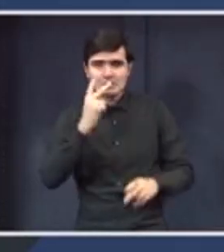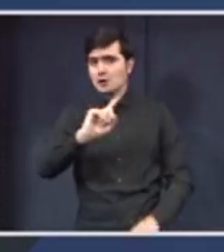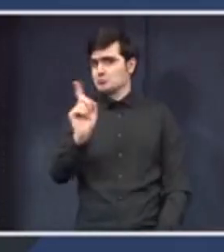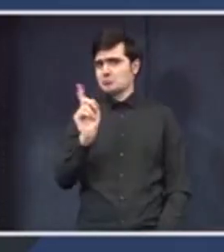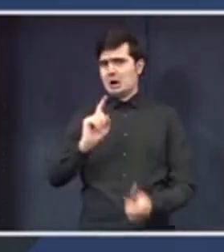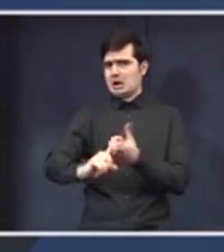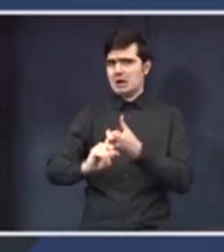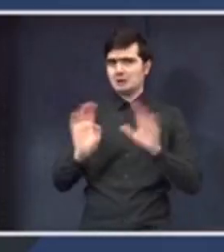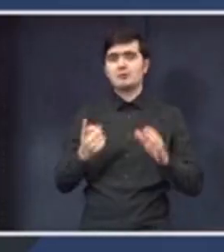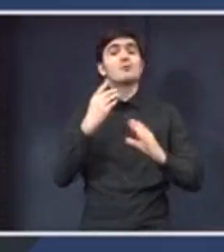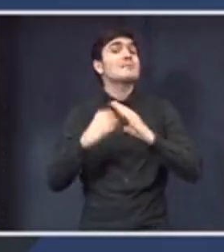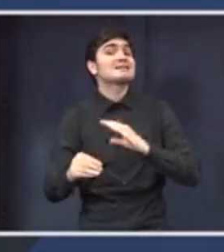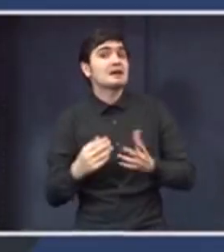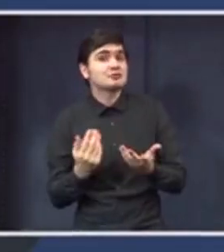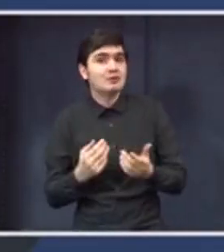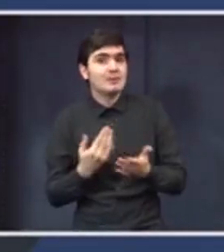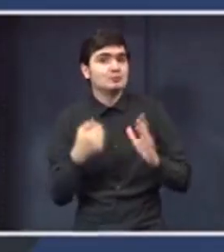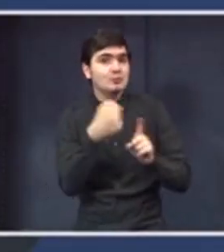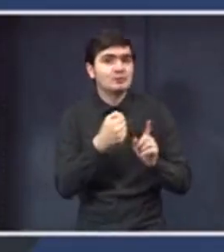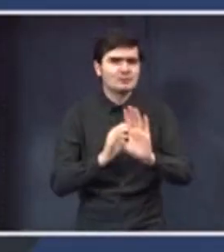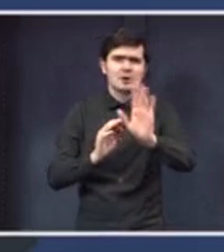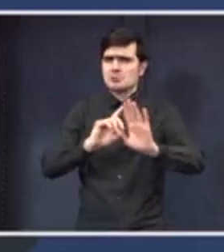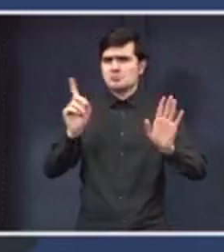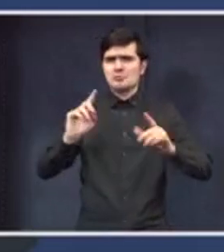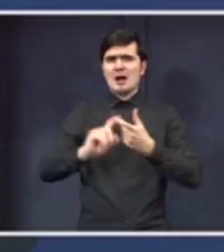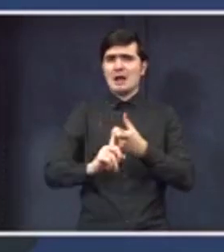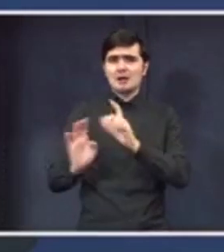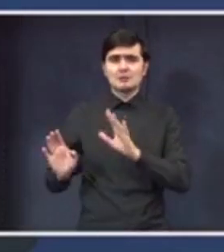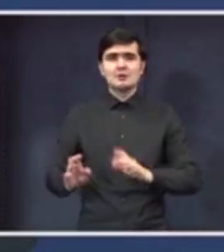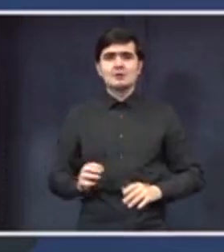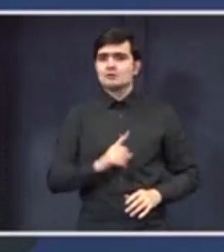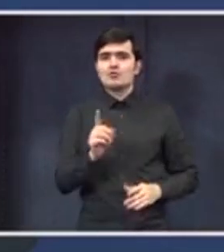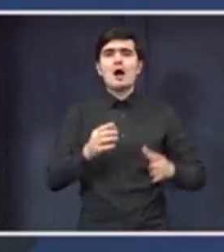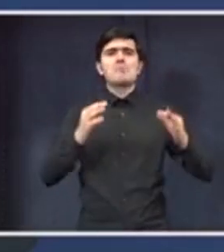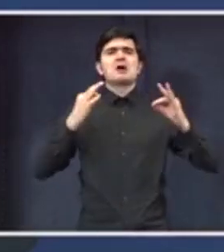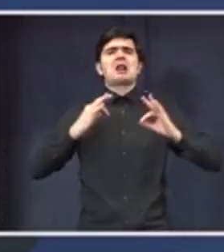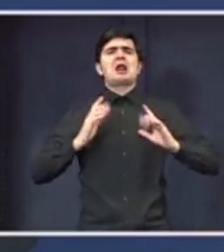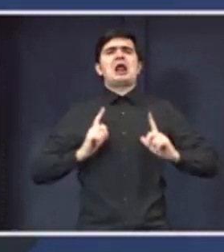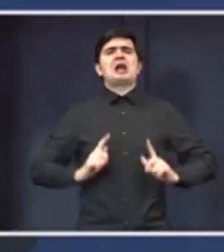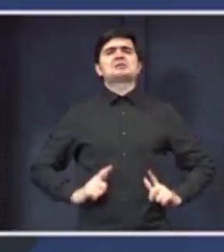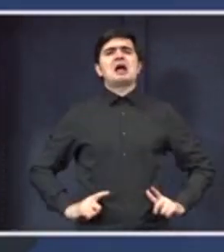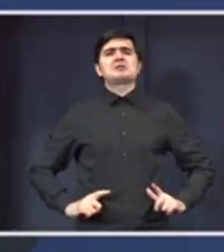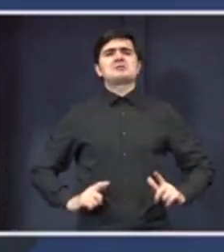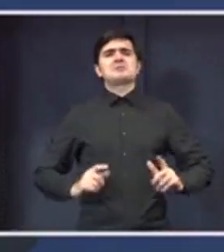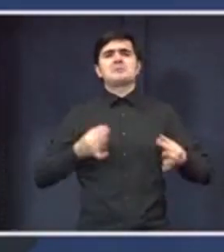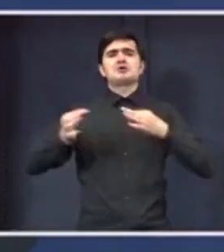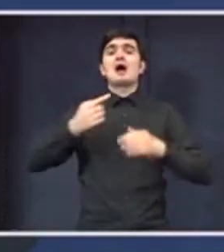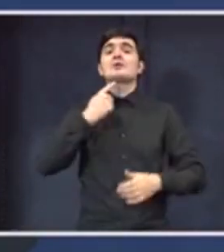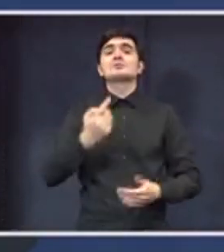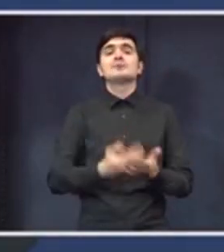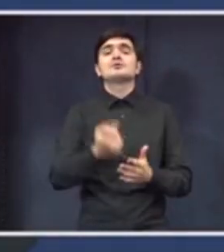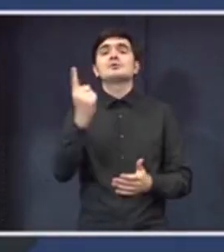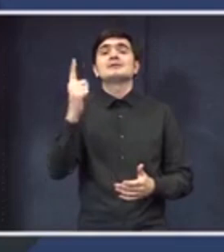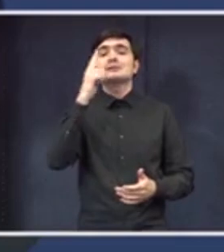caz. Un mesaj pentru protestatari. În niciun caz. Și nu relaxăm măsurile. Am spus pentru 1 iunie, pregătim